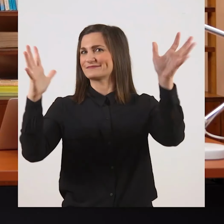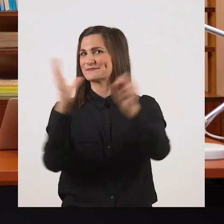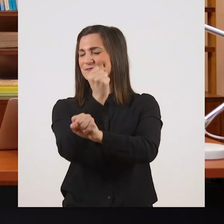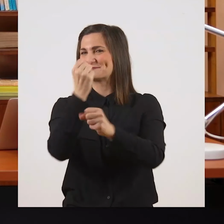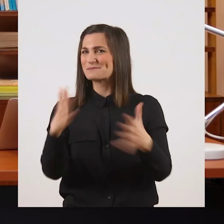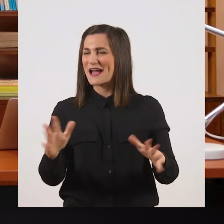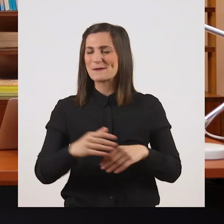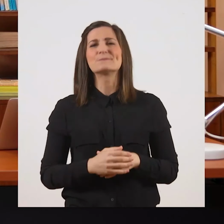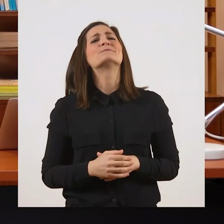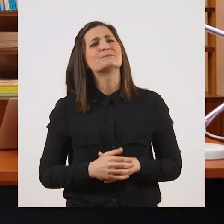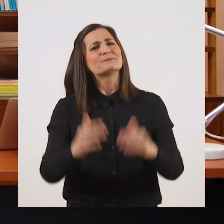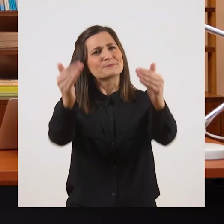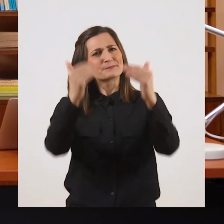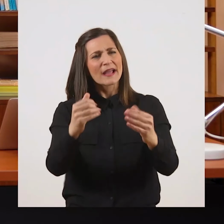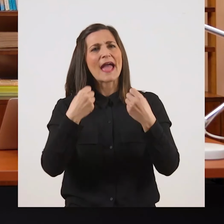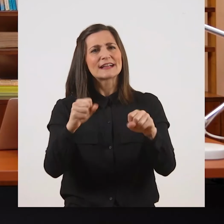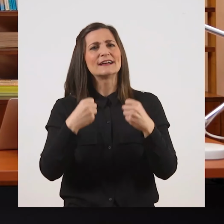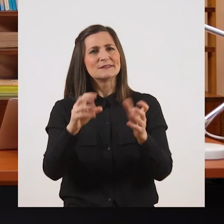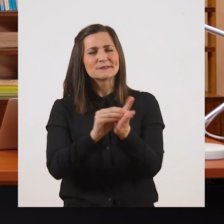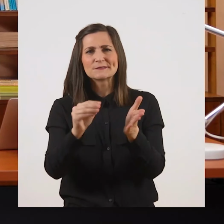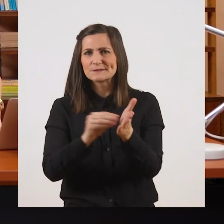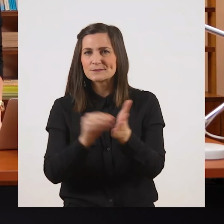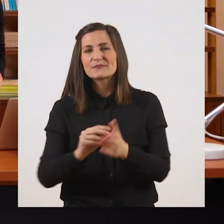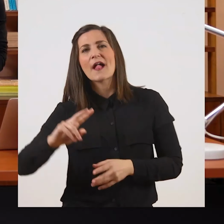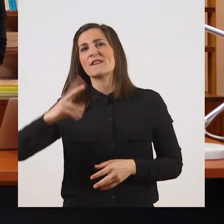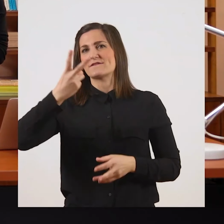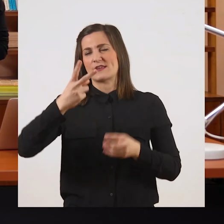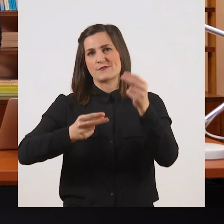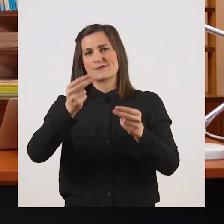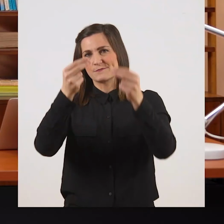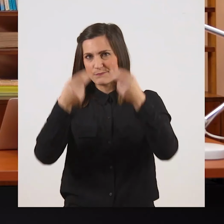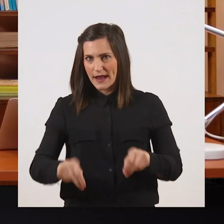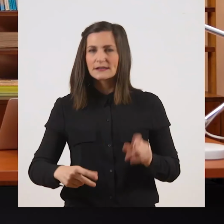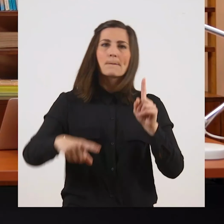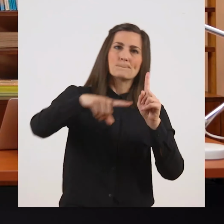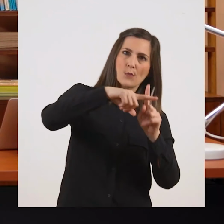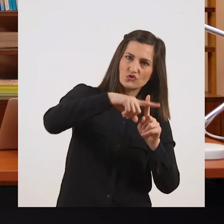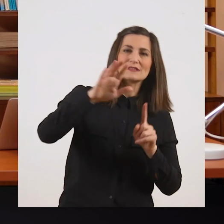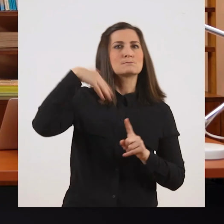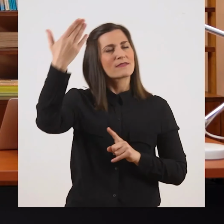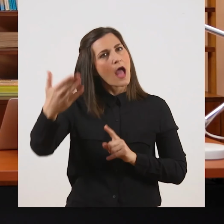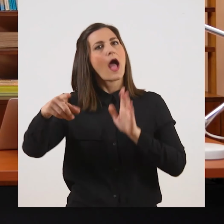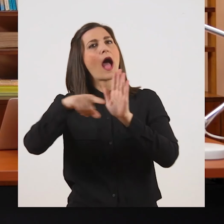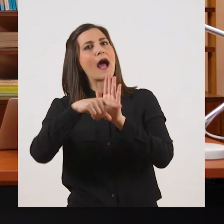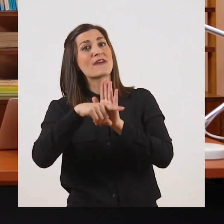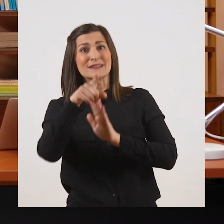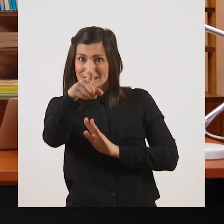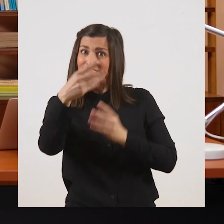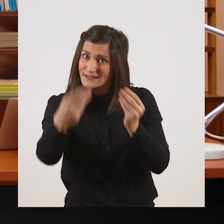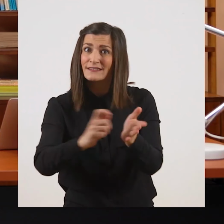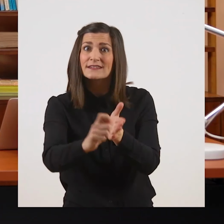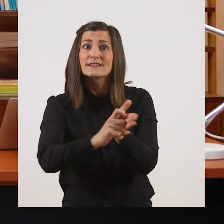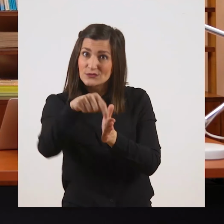βρήκατε. Πάμε να κάνουμε και λίγη εξάσκηση ακόμη. Δεύτερη πραξούλα. Έχω και προσθέσεις και αφαιρέσεις. Καλό είναι να